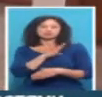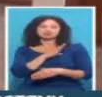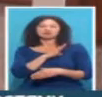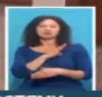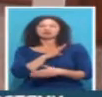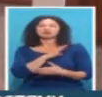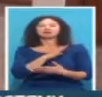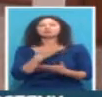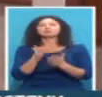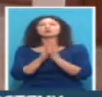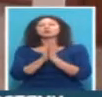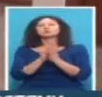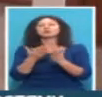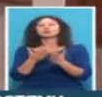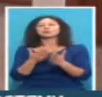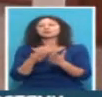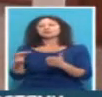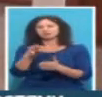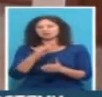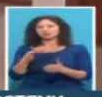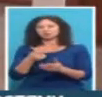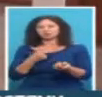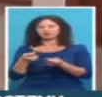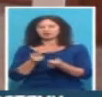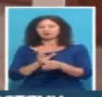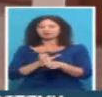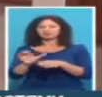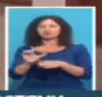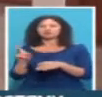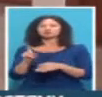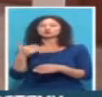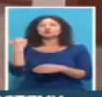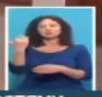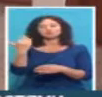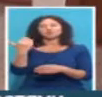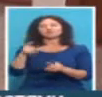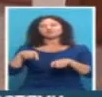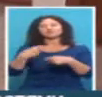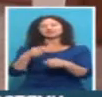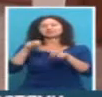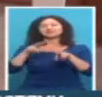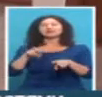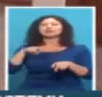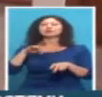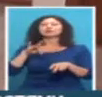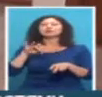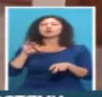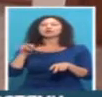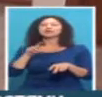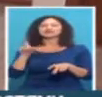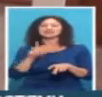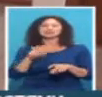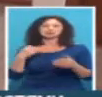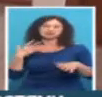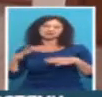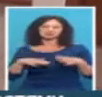управление, на областное управление с просьбой, чтобы ему выделили специальный протез, по которому он может заниматься именно